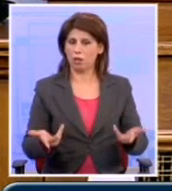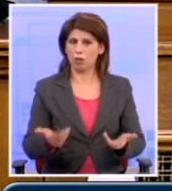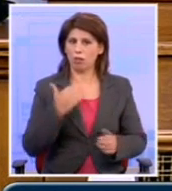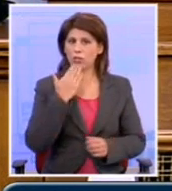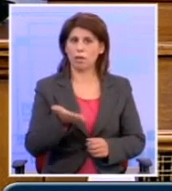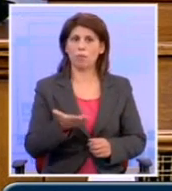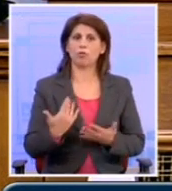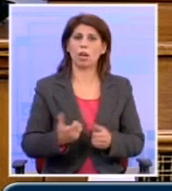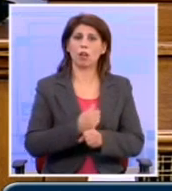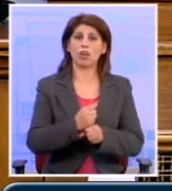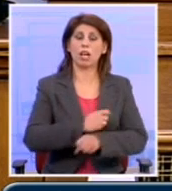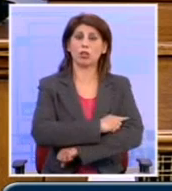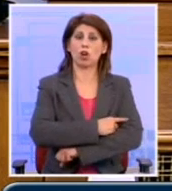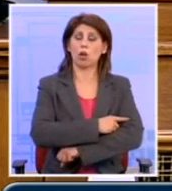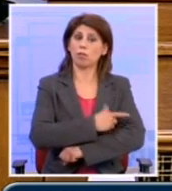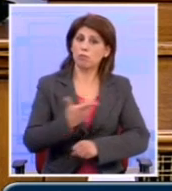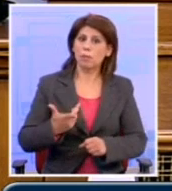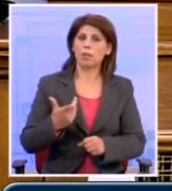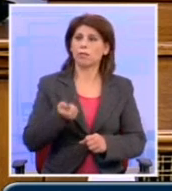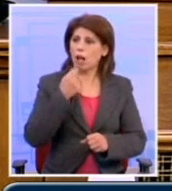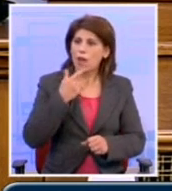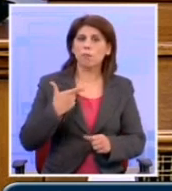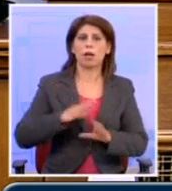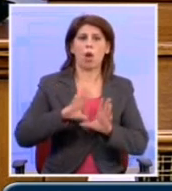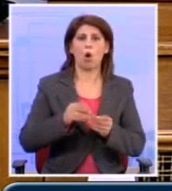μην μπορούν να έχουν ιατροφαρμακευτική περίθαλψη στα παιδιά τους.